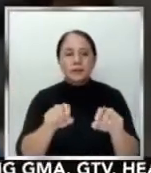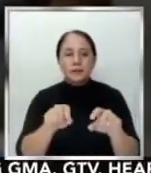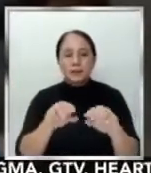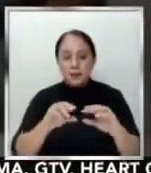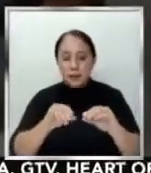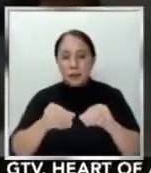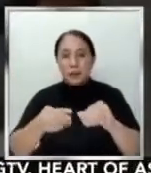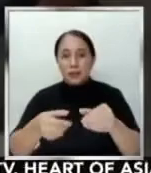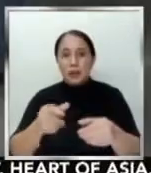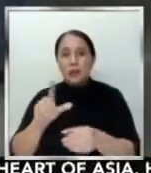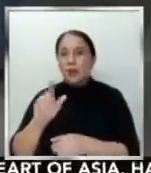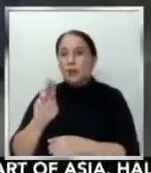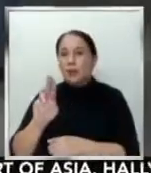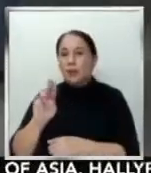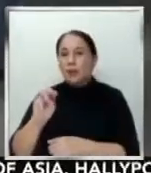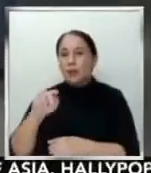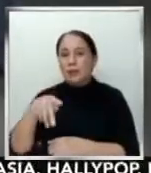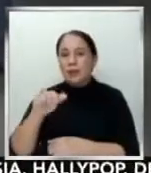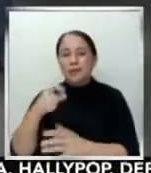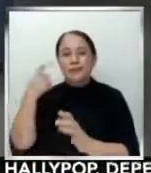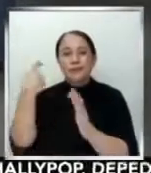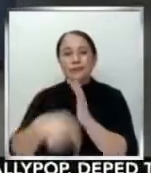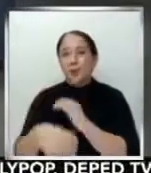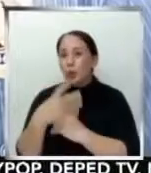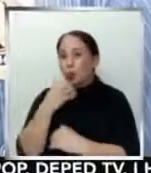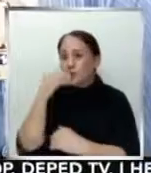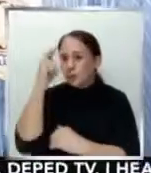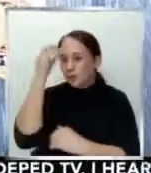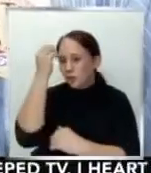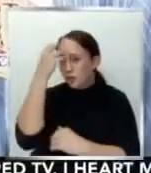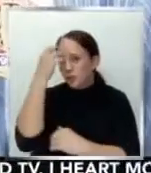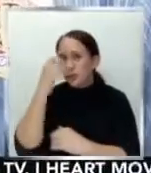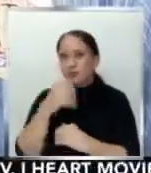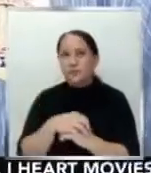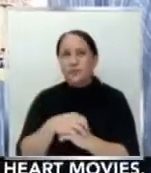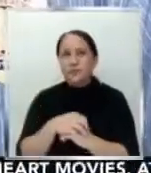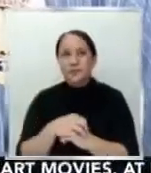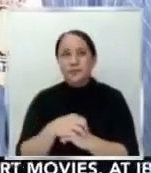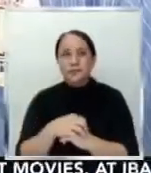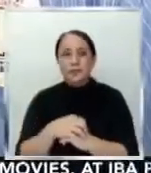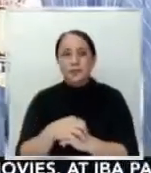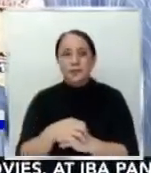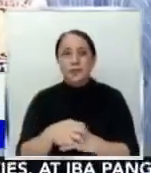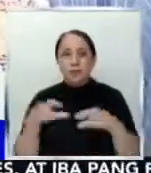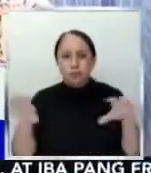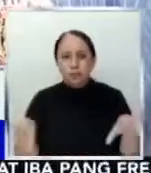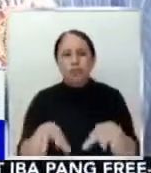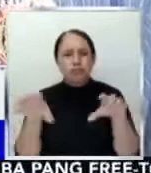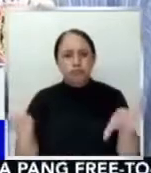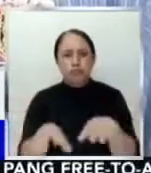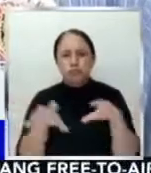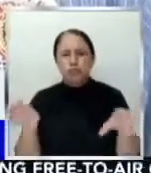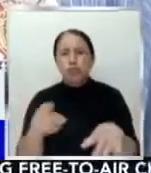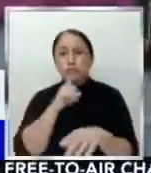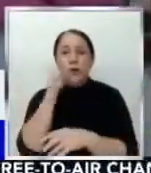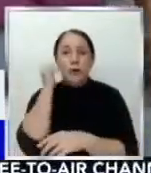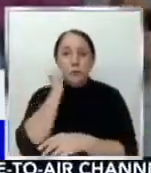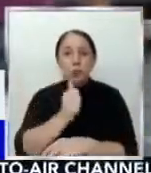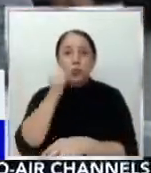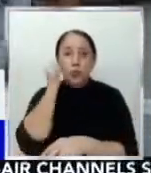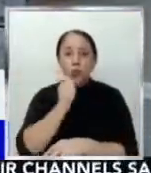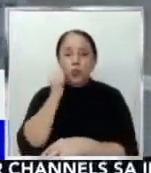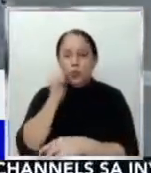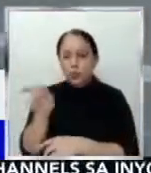lang ng samgyupsal si Lolo Roberto. Yung pagsisikap ng bata, sir, halos araw-araw kasi sir nakikita ko